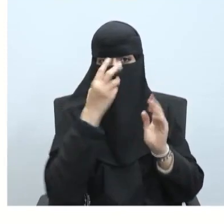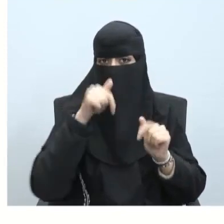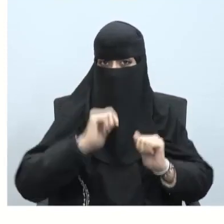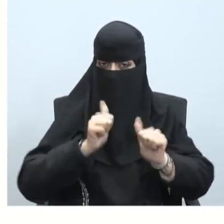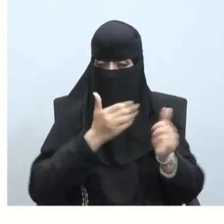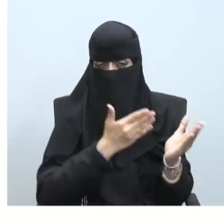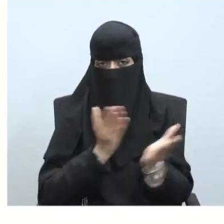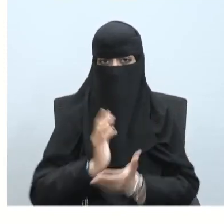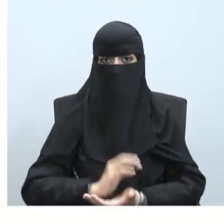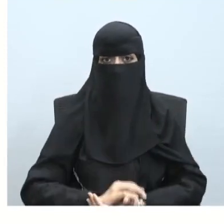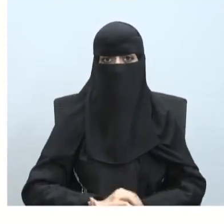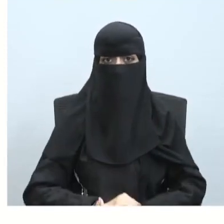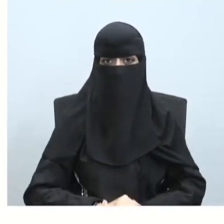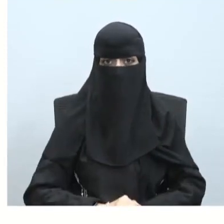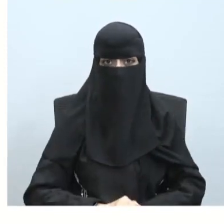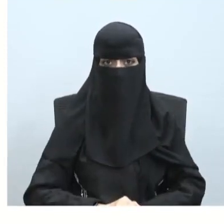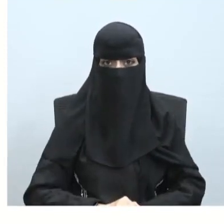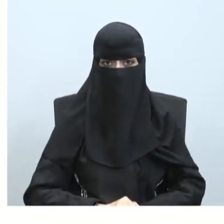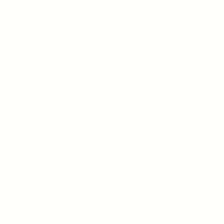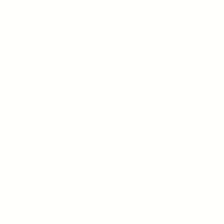تفضلوا بارك الله فيكم